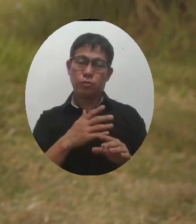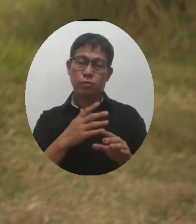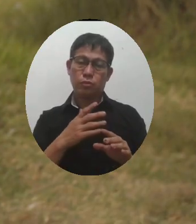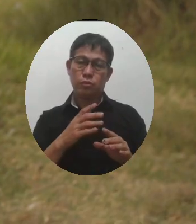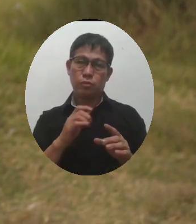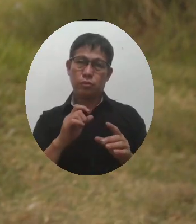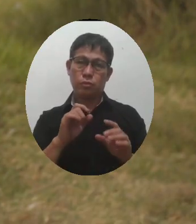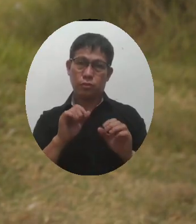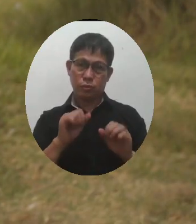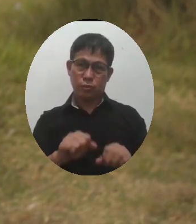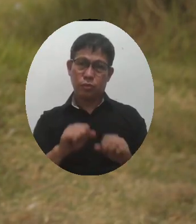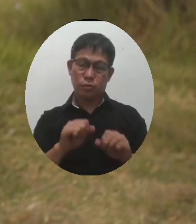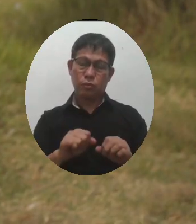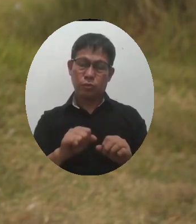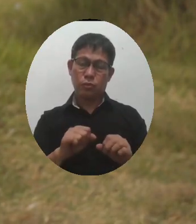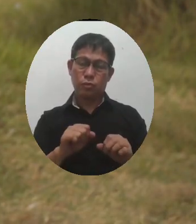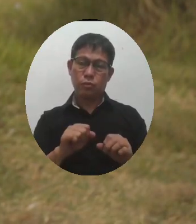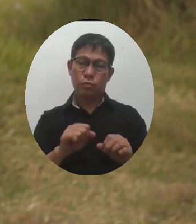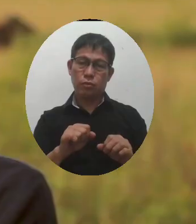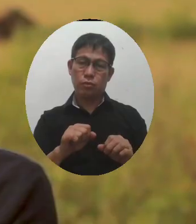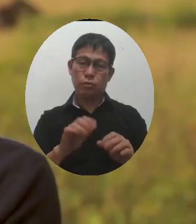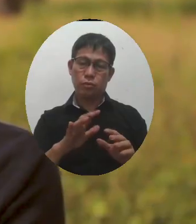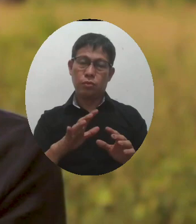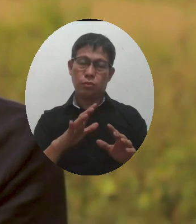yung isa, huwag mo nang ipagalaw.